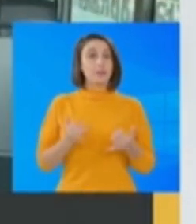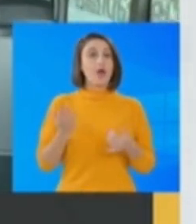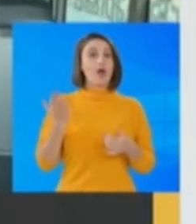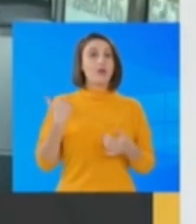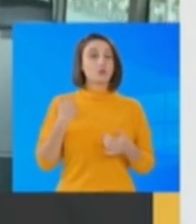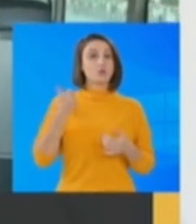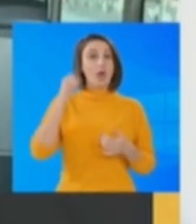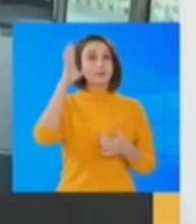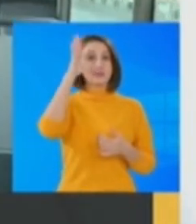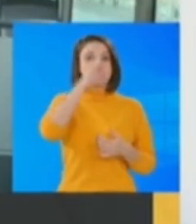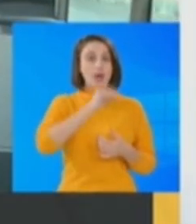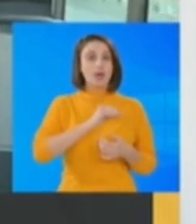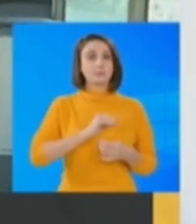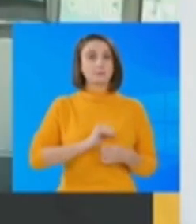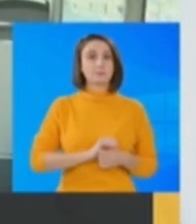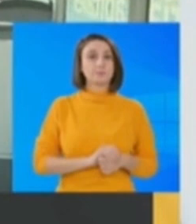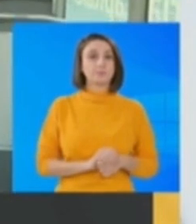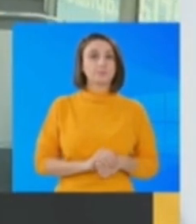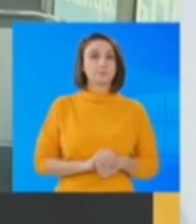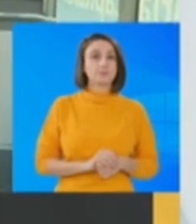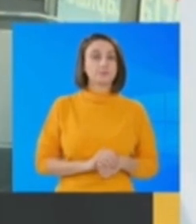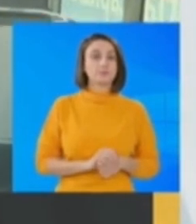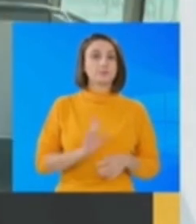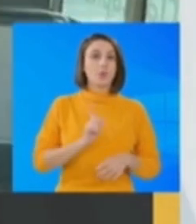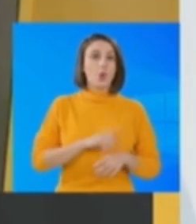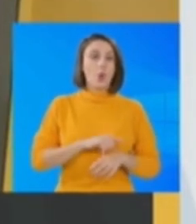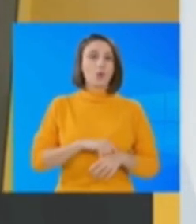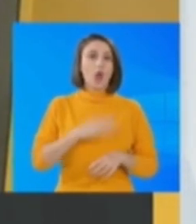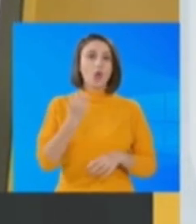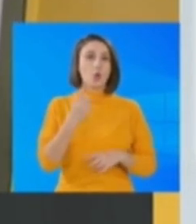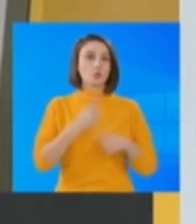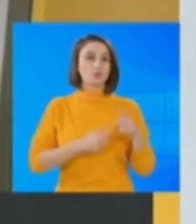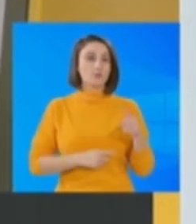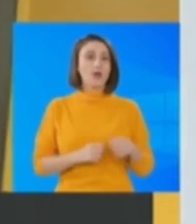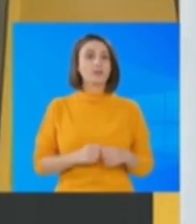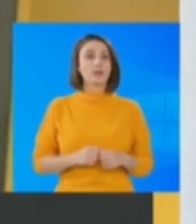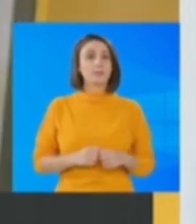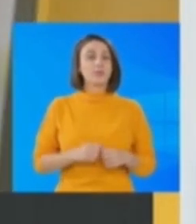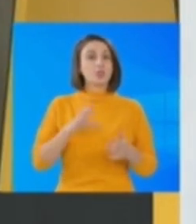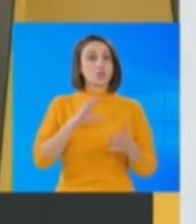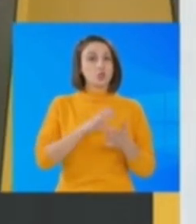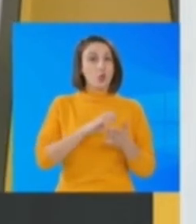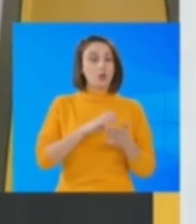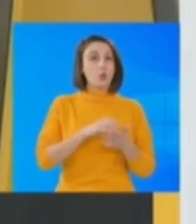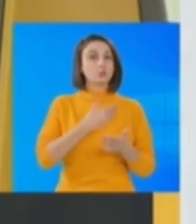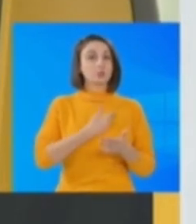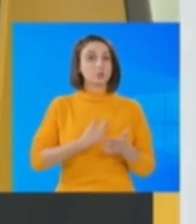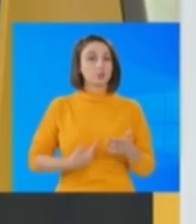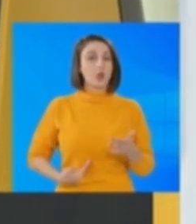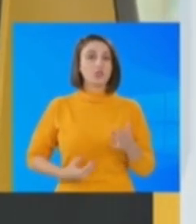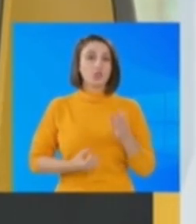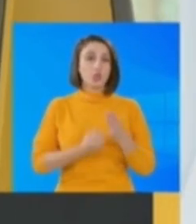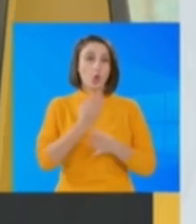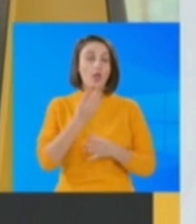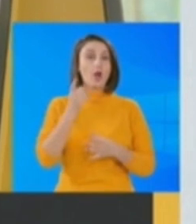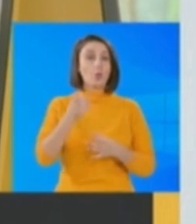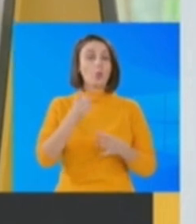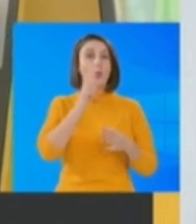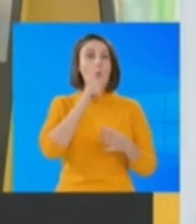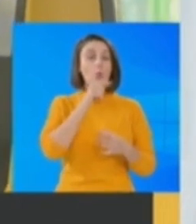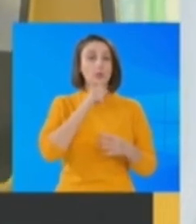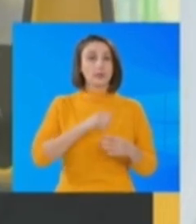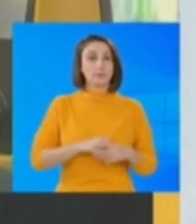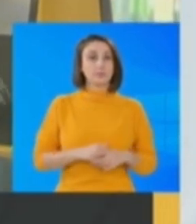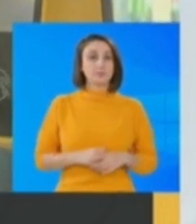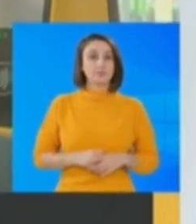dimineața! Incidentul a avut loc aseară, orei 9 și jumătate, în zona cartierului București Noi,